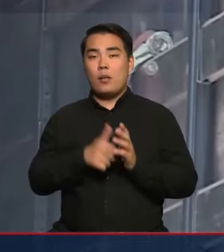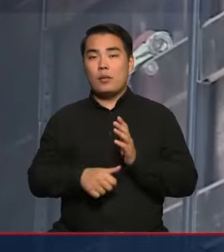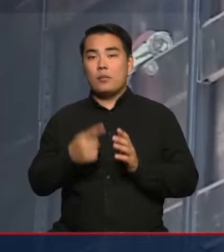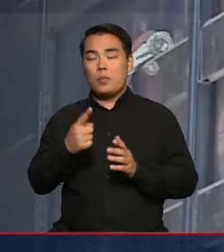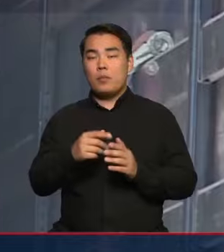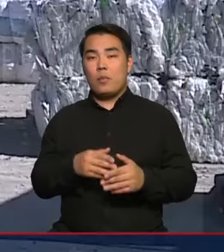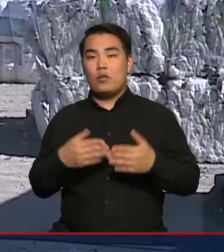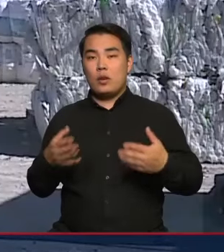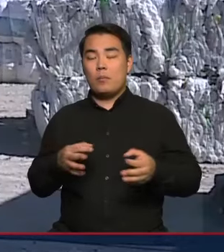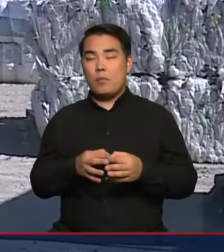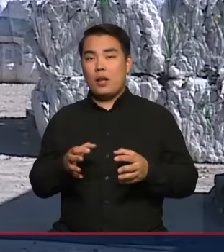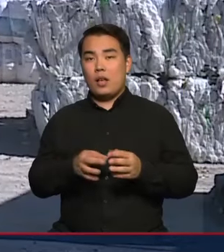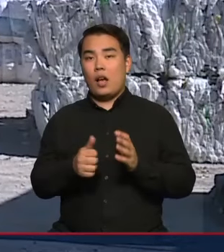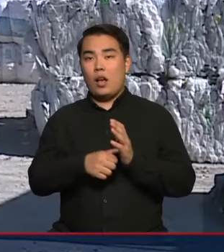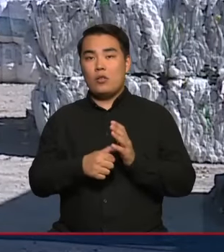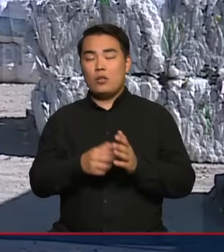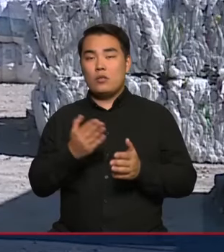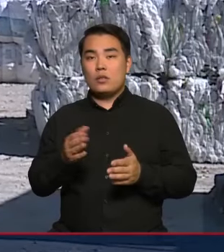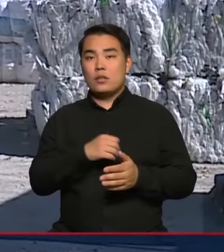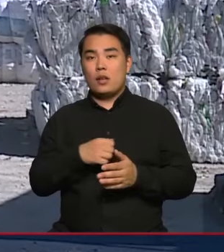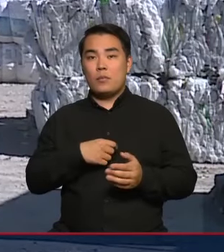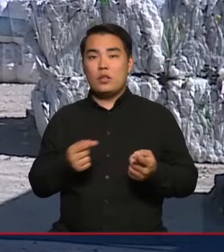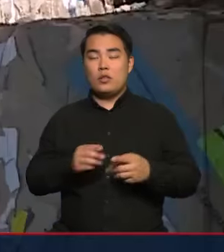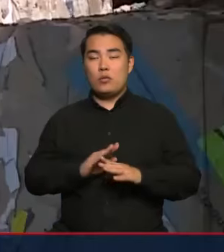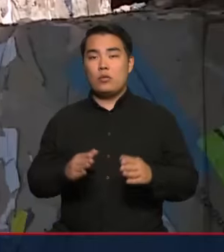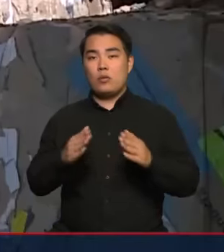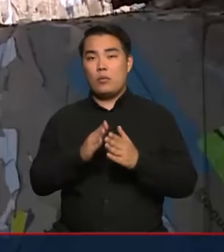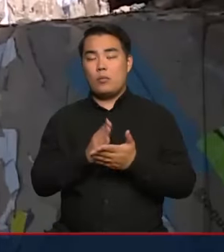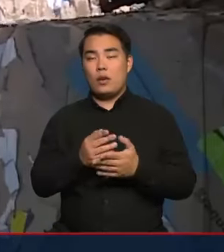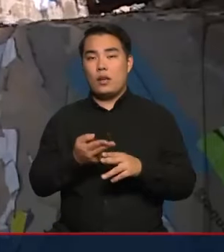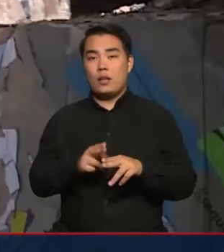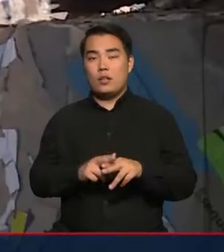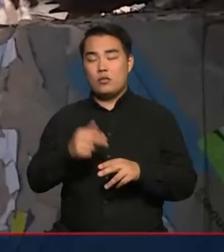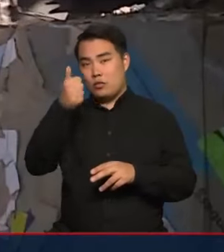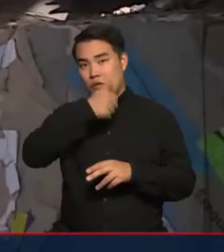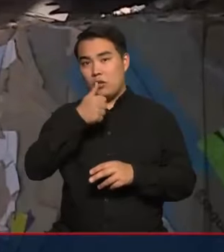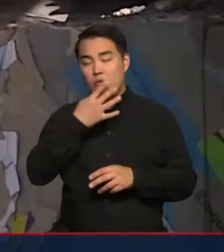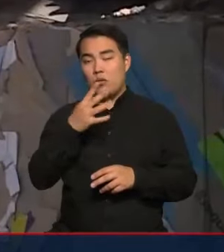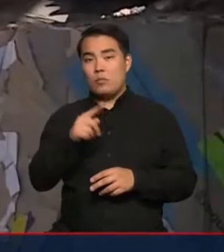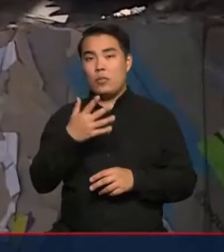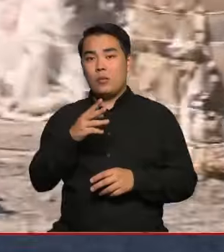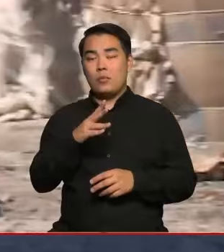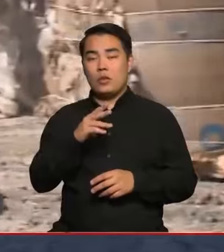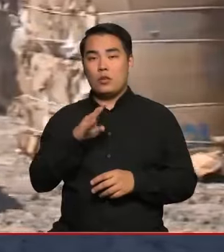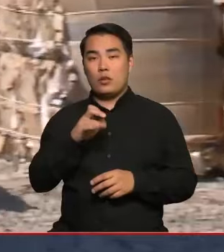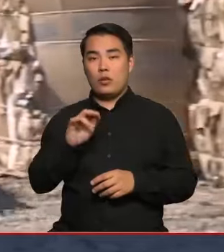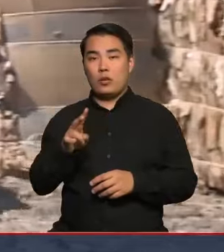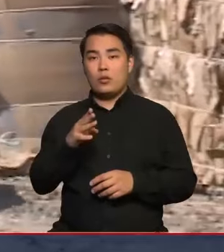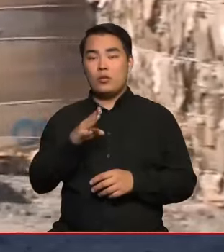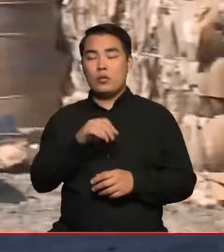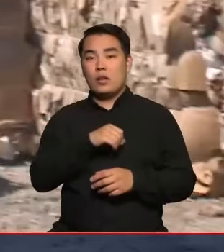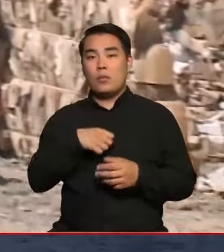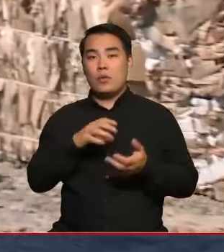ірі полигонның 600-ден астамы ғана заңға сәйкес жұмыс істеп тұр. Қысқасы жылына 4,5 миллион тонна қоқыс кәдеге аспай